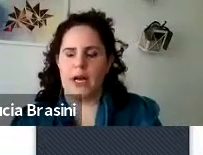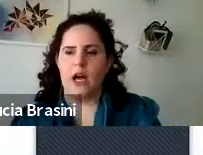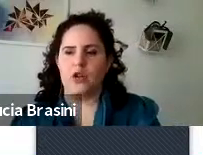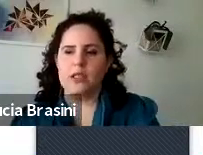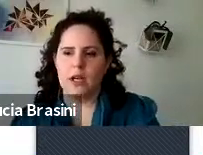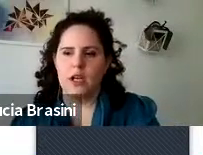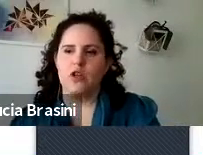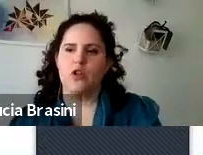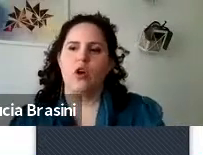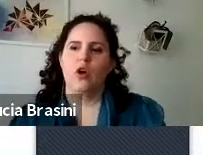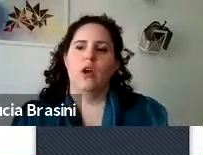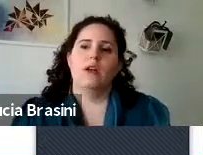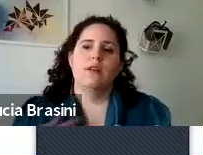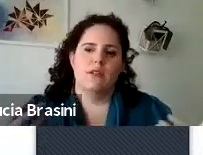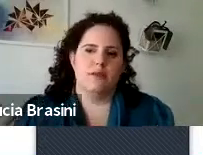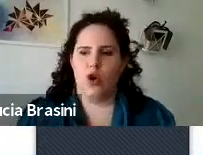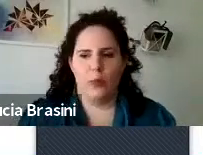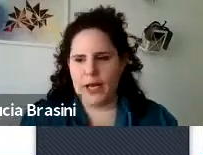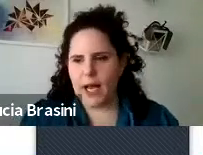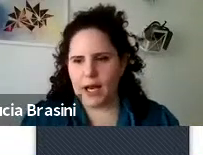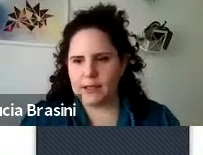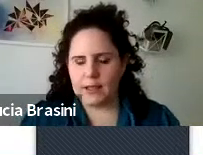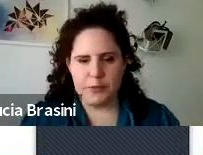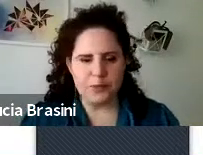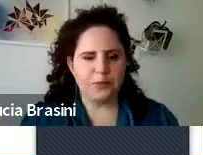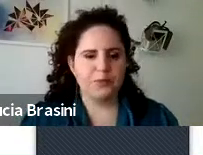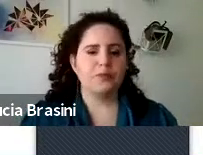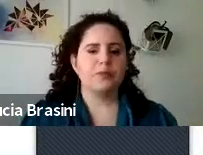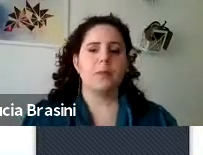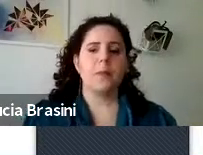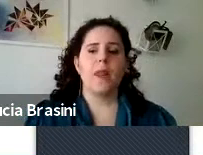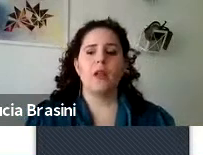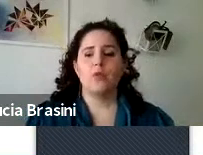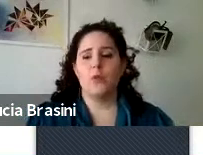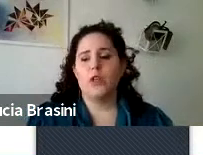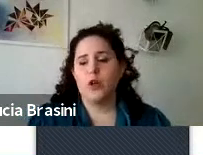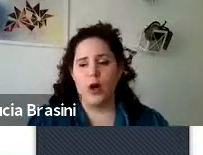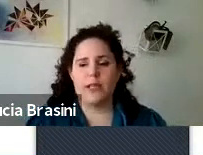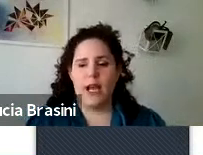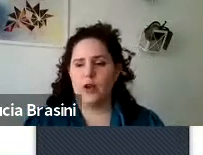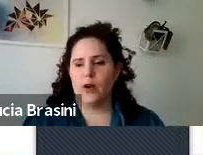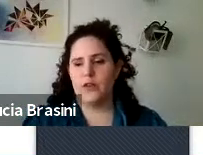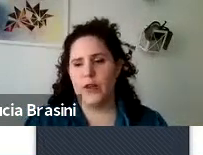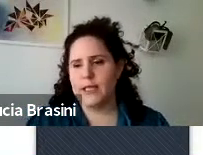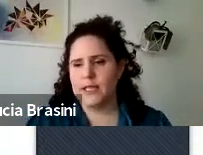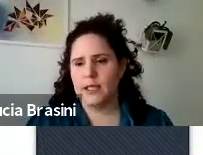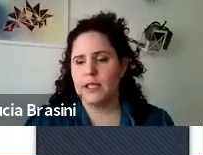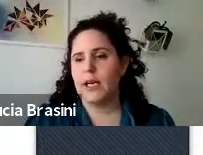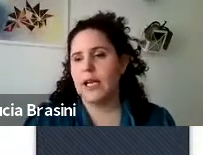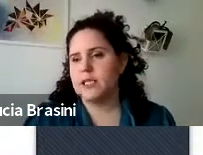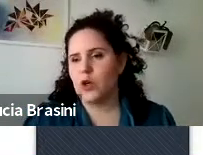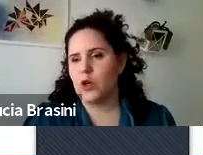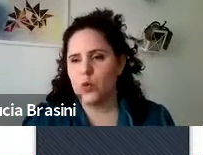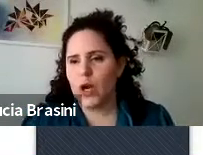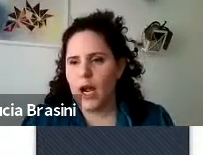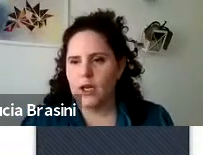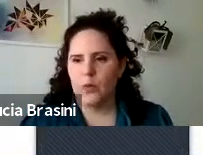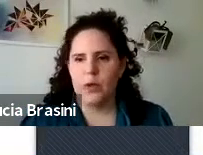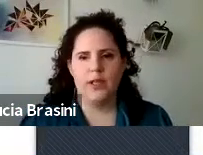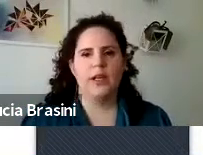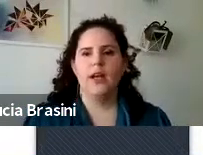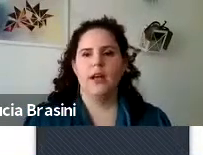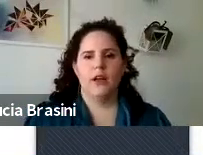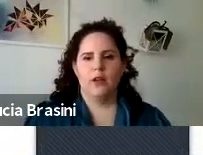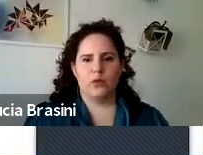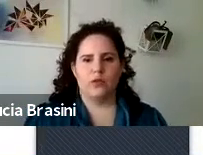all'italiano parlato e scritto come gli altri. Questo porta anche a una differenza di ricchezza